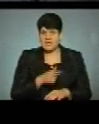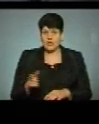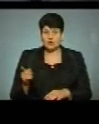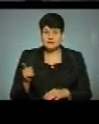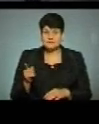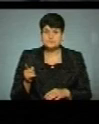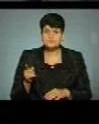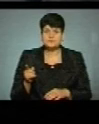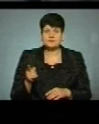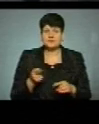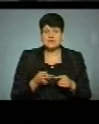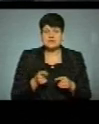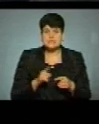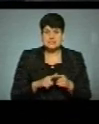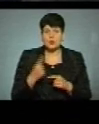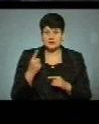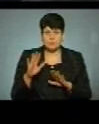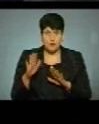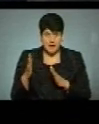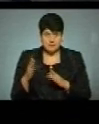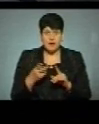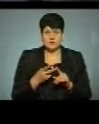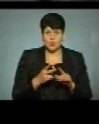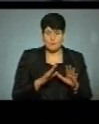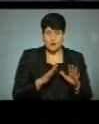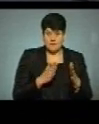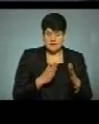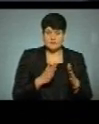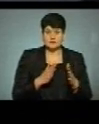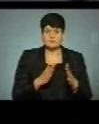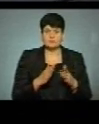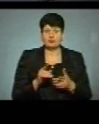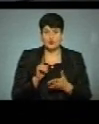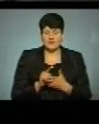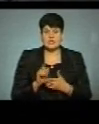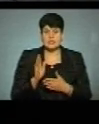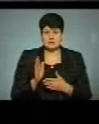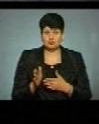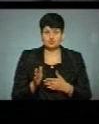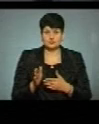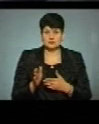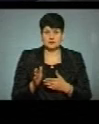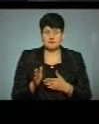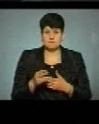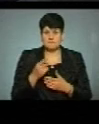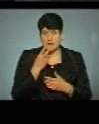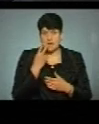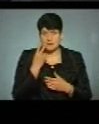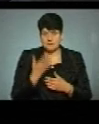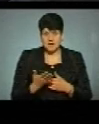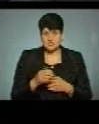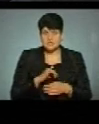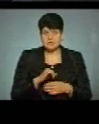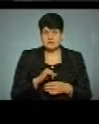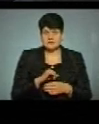І це один момент. І другий момент, все-таки повинні бути десь передбачені на самі